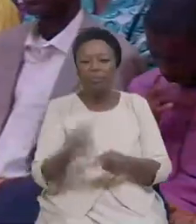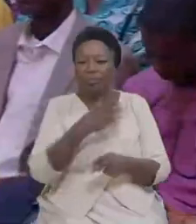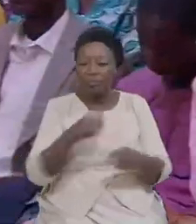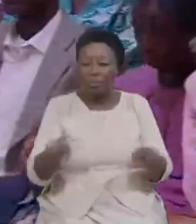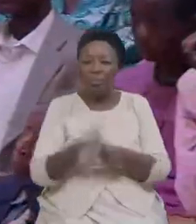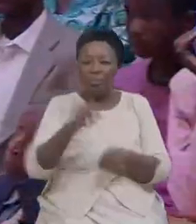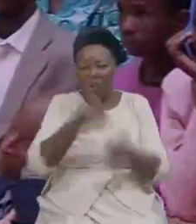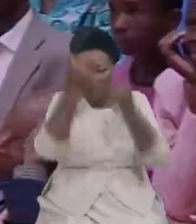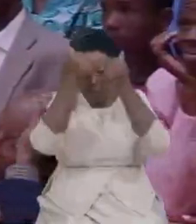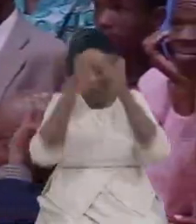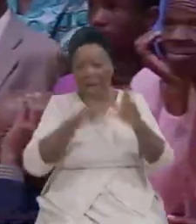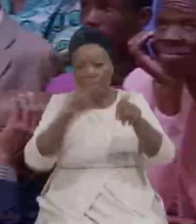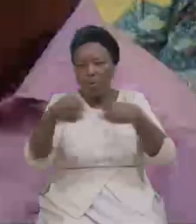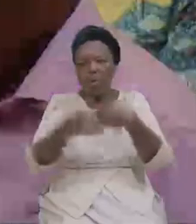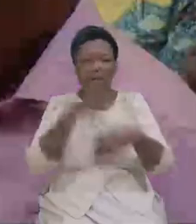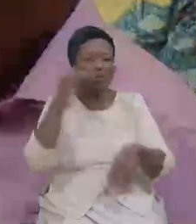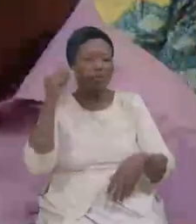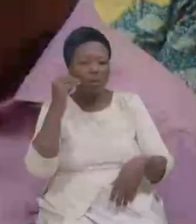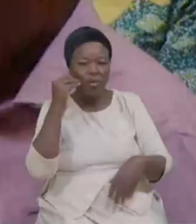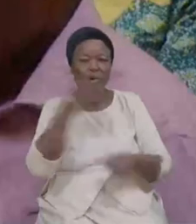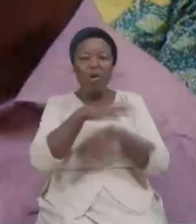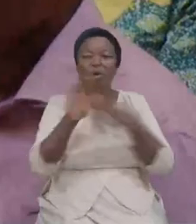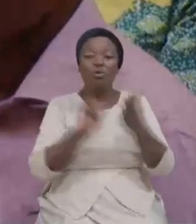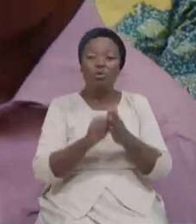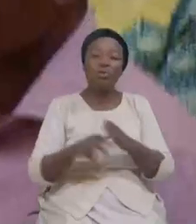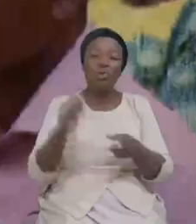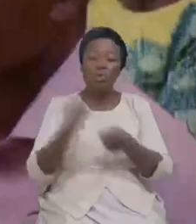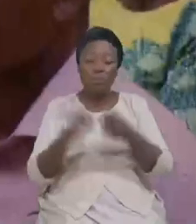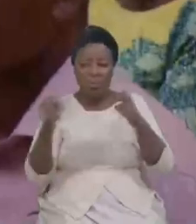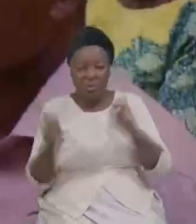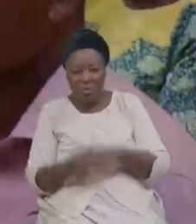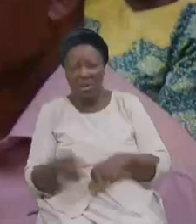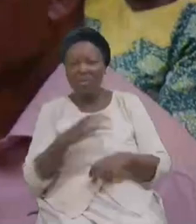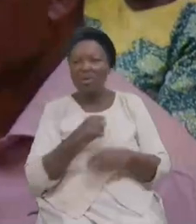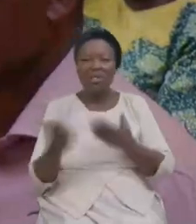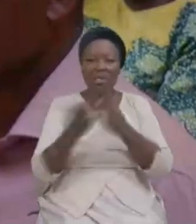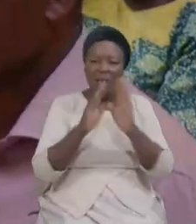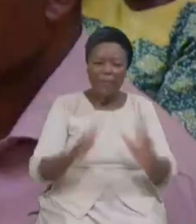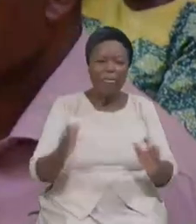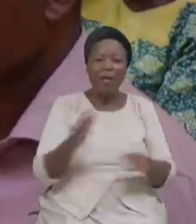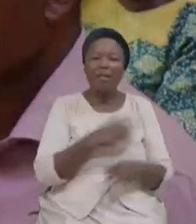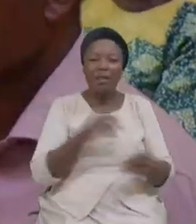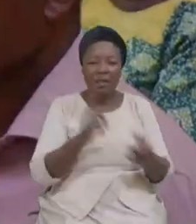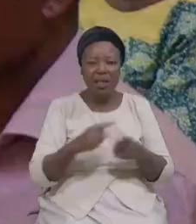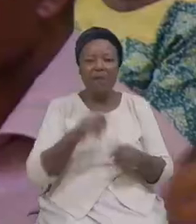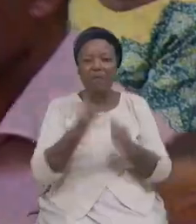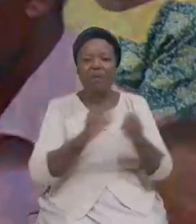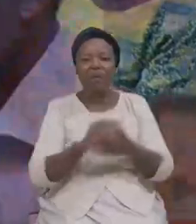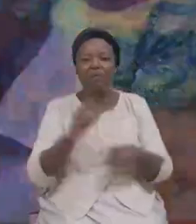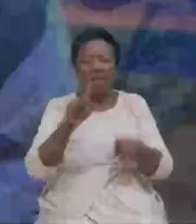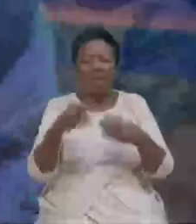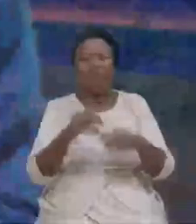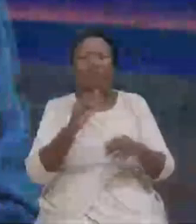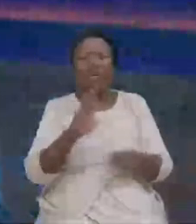tu retournes à la maison, les membres de ta famille qui te servent comme serviteur, et tu seras totalement guéri au nom de